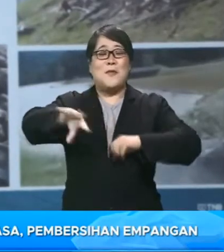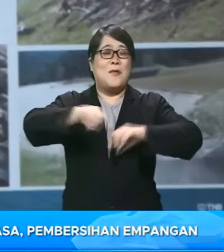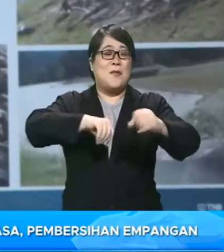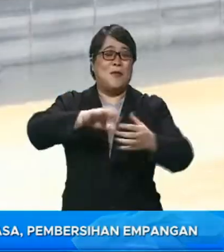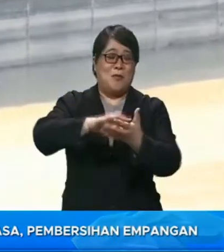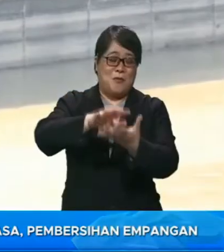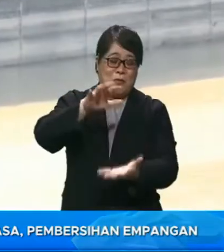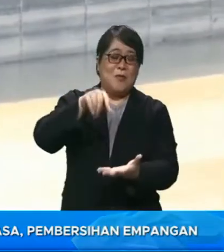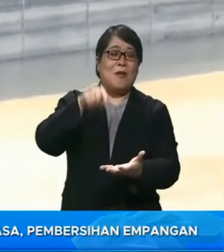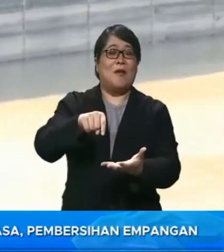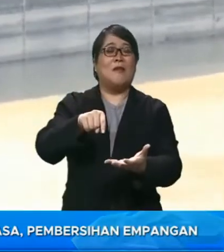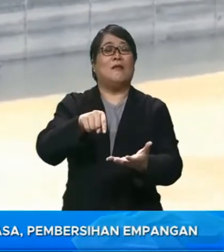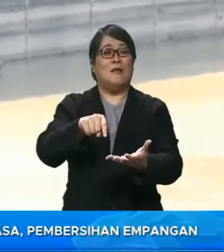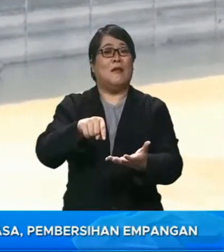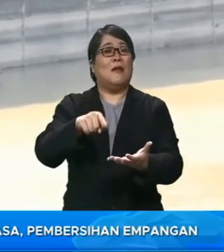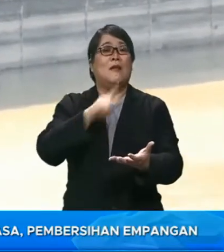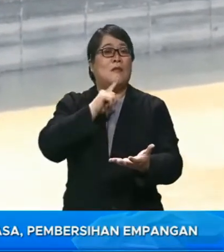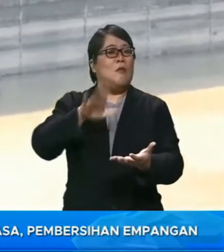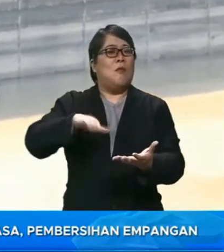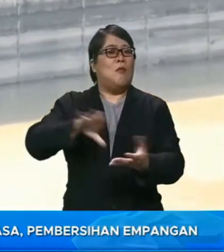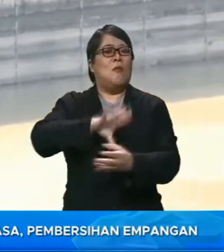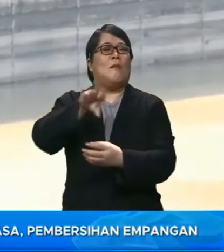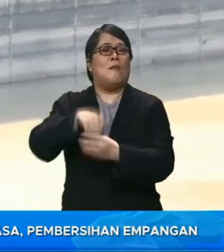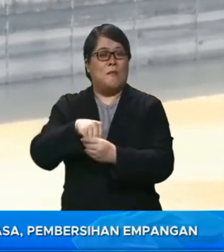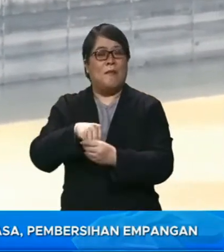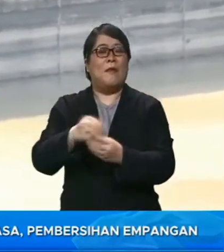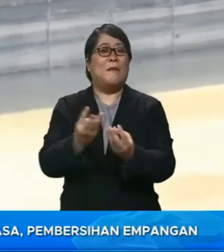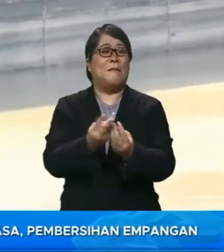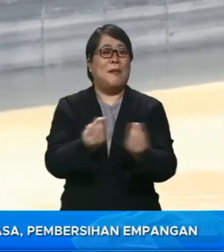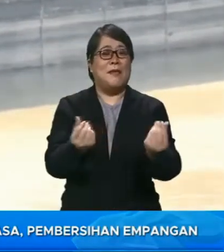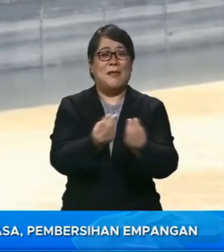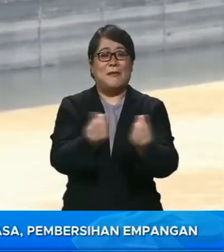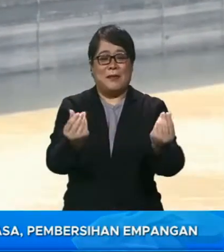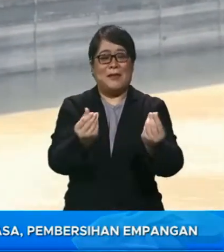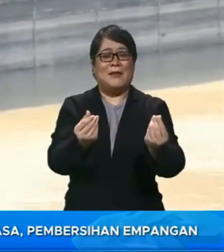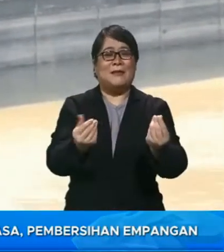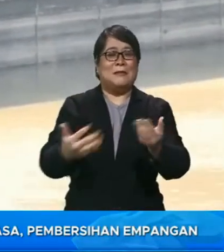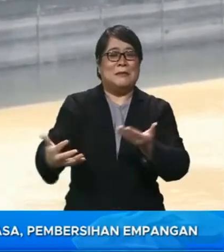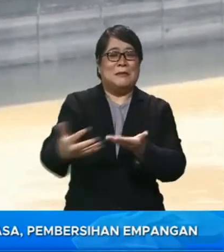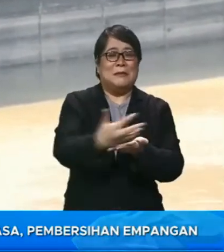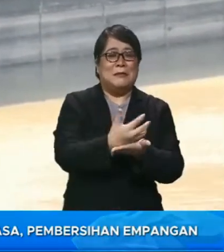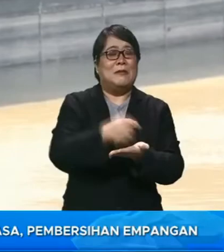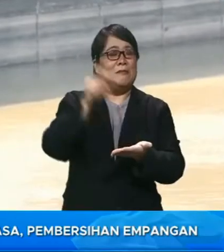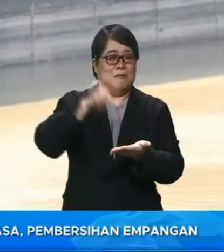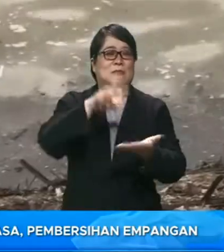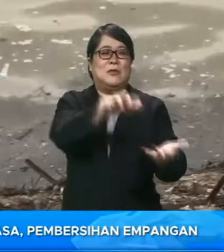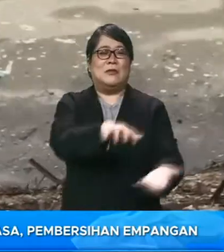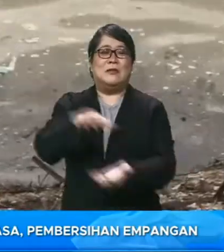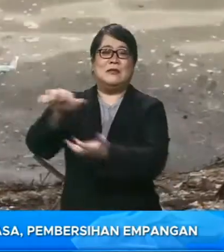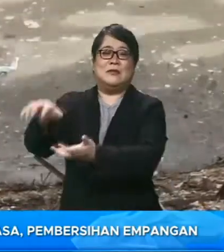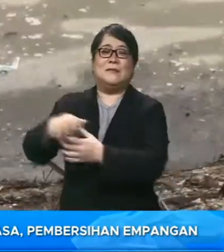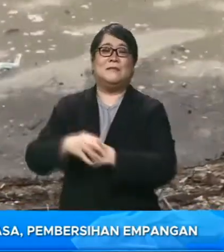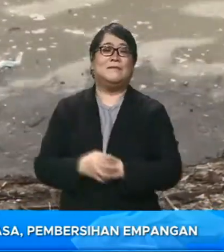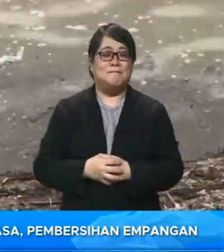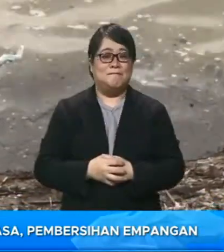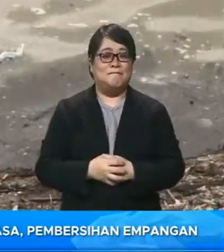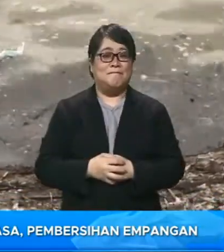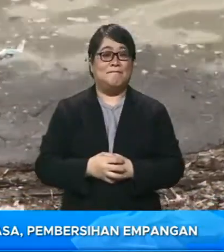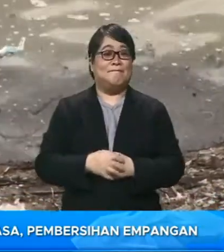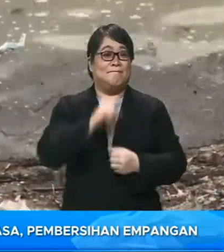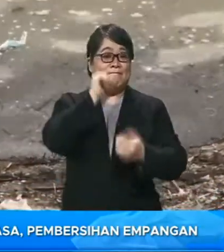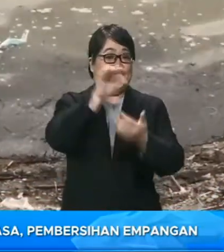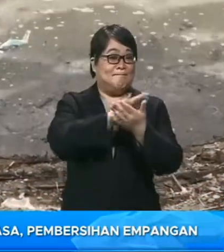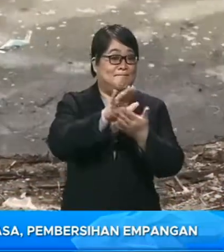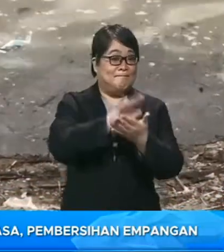terkumpul, dan jumlah tersebut belum termasuk jumlah pasir yang berada di empangan yang juga perlu dikeluarkan. Sekiranya tidak dilakukan